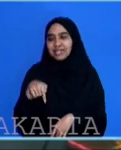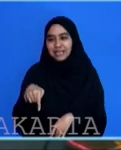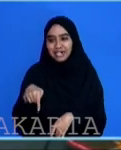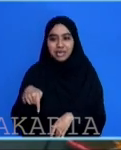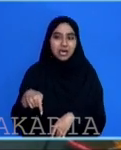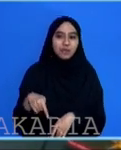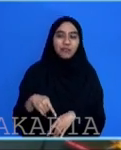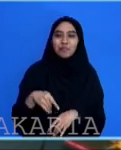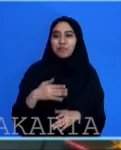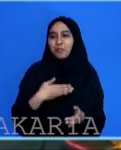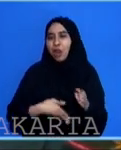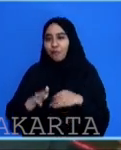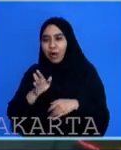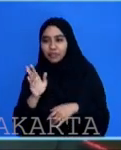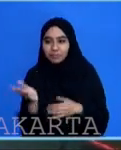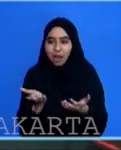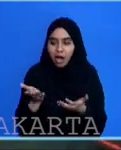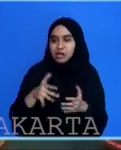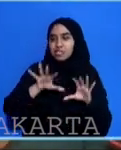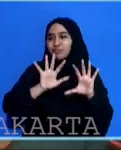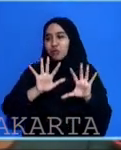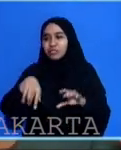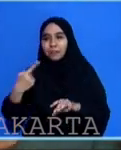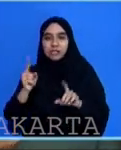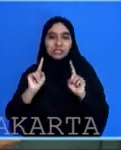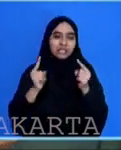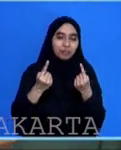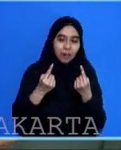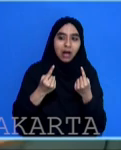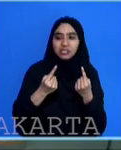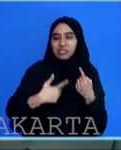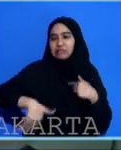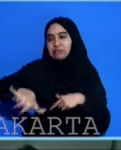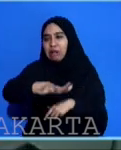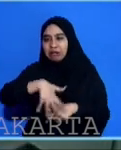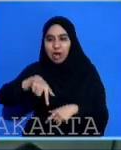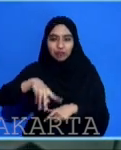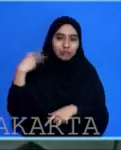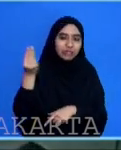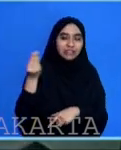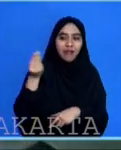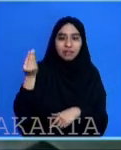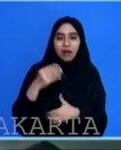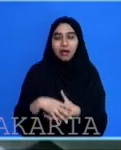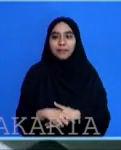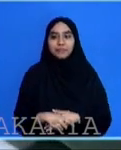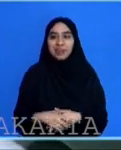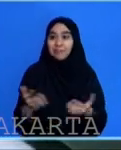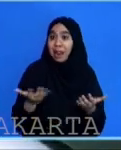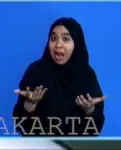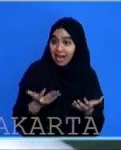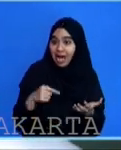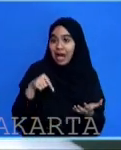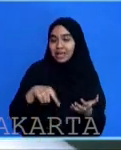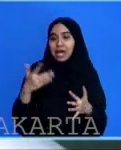lewatinya kan 10-11 kawasan wisata, bagaimana mereka punya akses yang